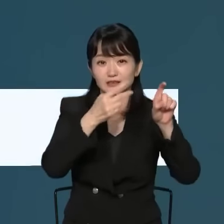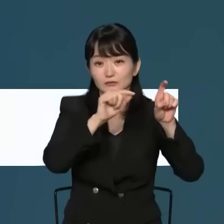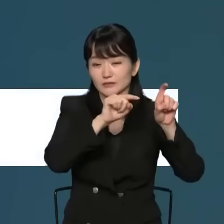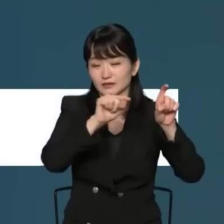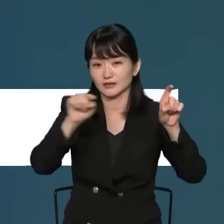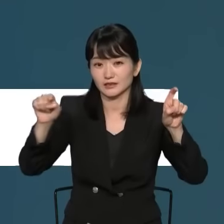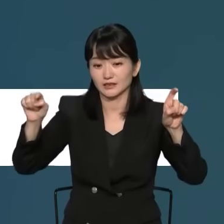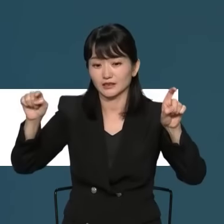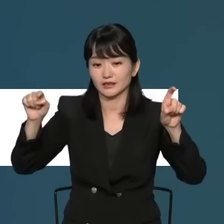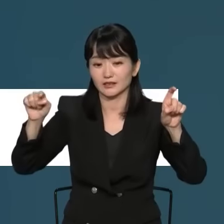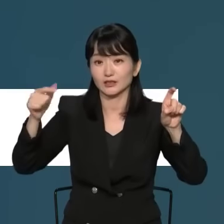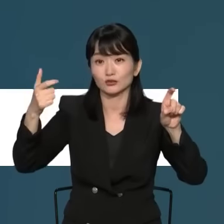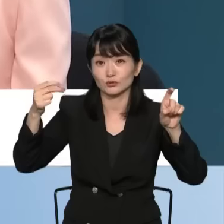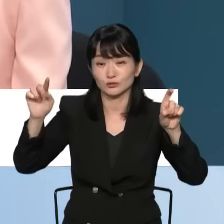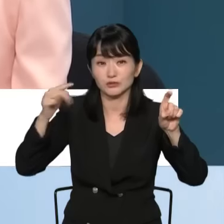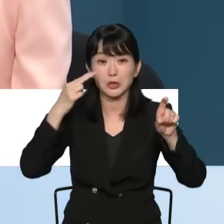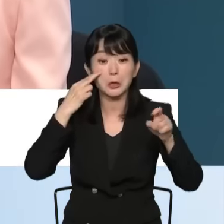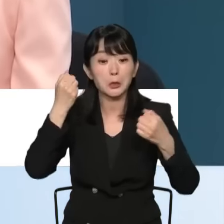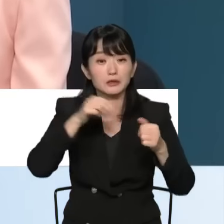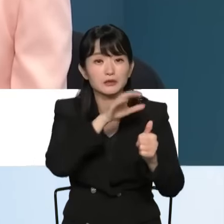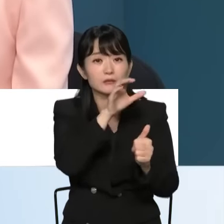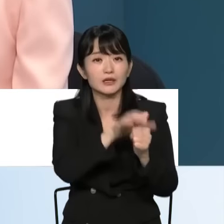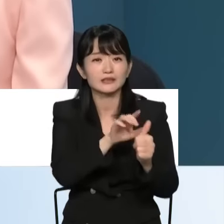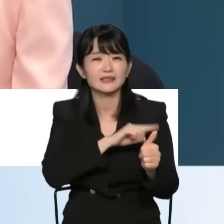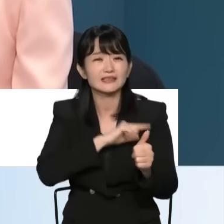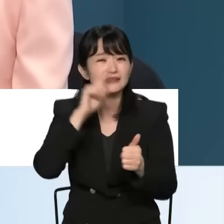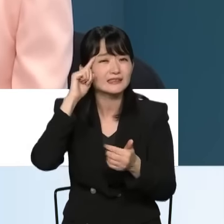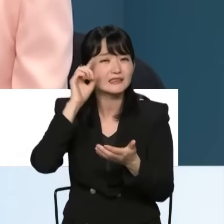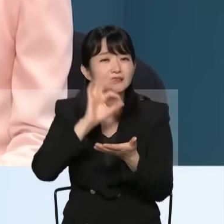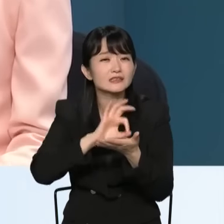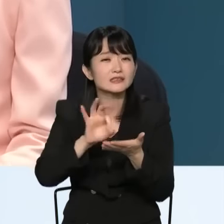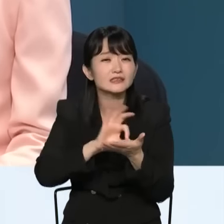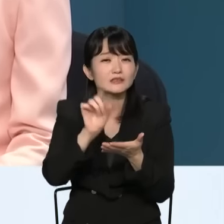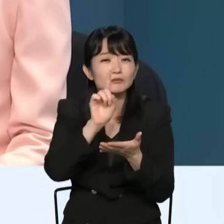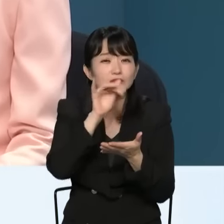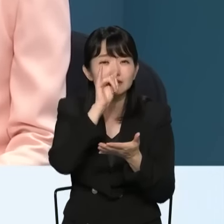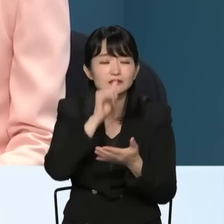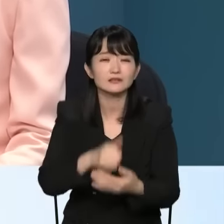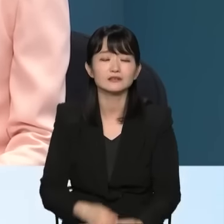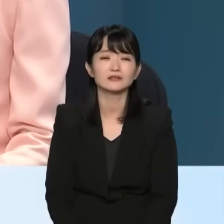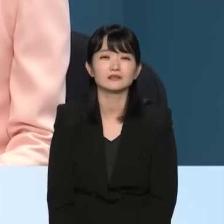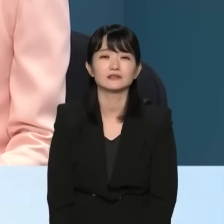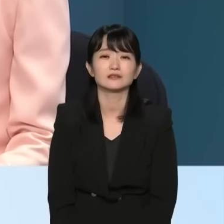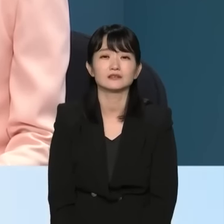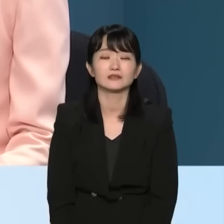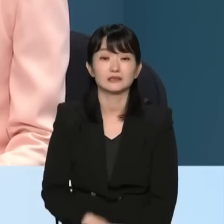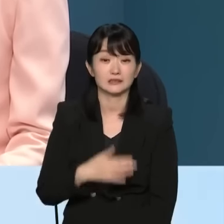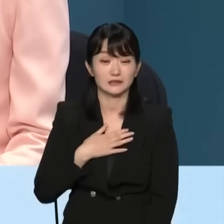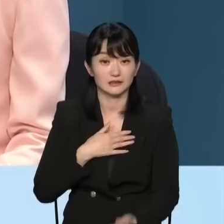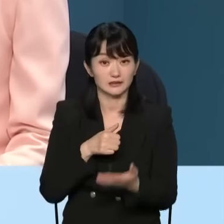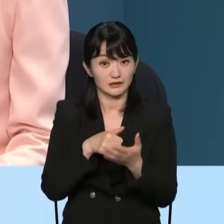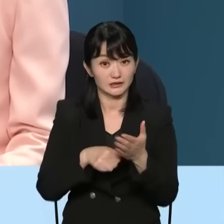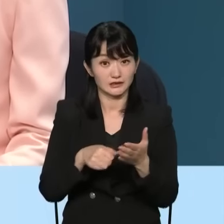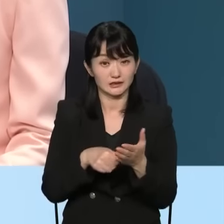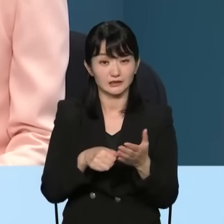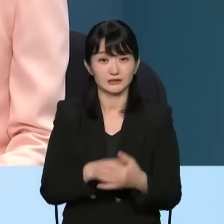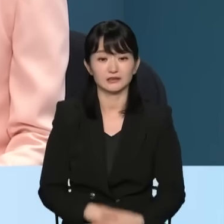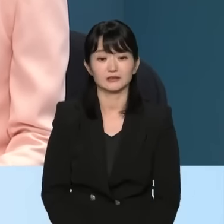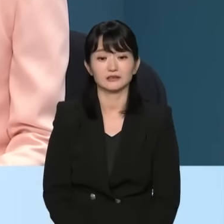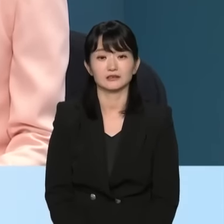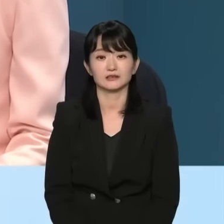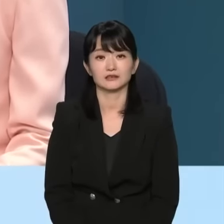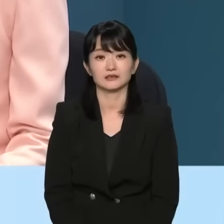다 연기를 해야 하는 거잖아요. 좀 가장 신경 쓴 부분이 따로 있을까요? 네, 저희 작품이 숭스루,